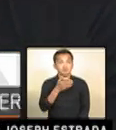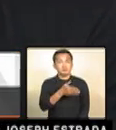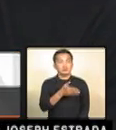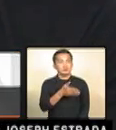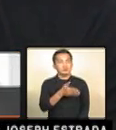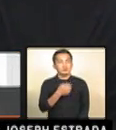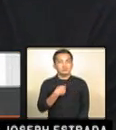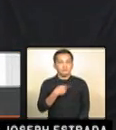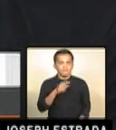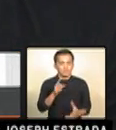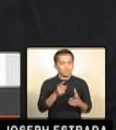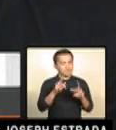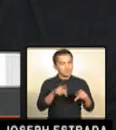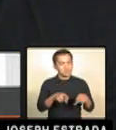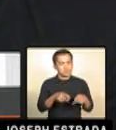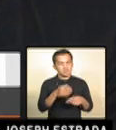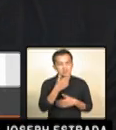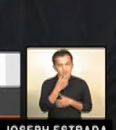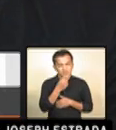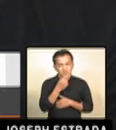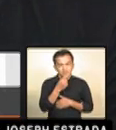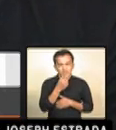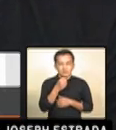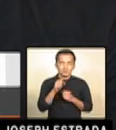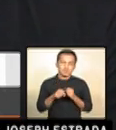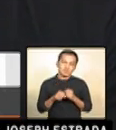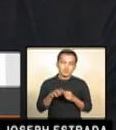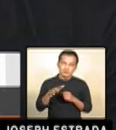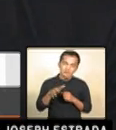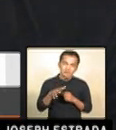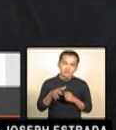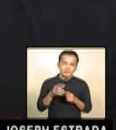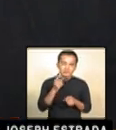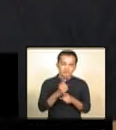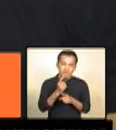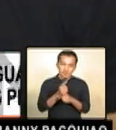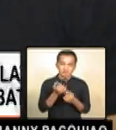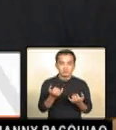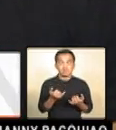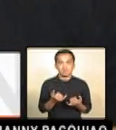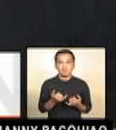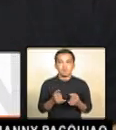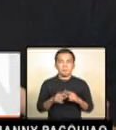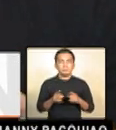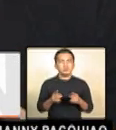was that person. So, parang ito na yun. But,